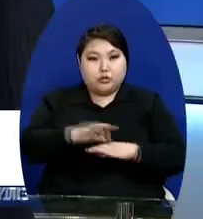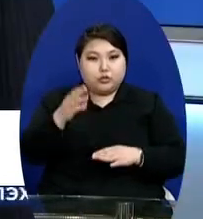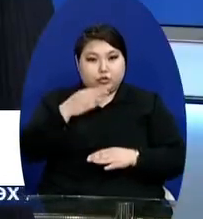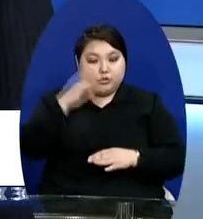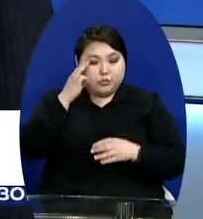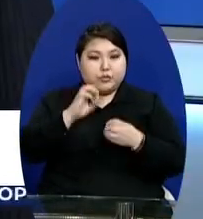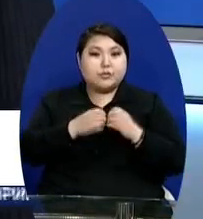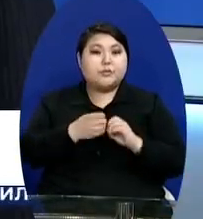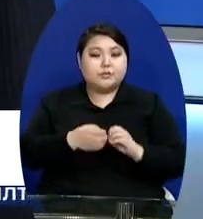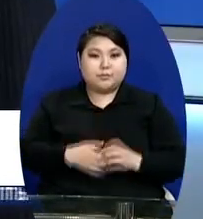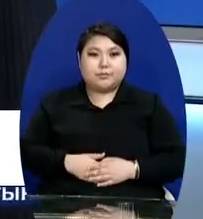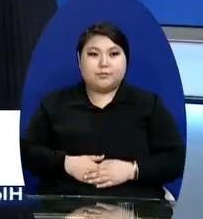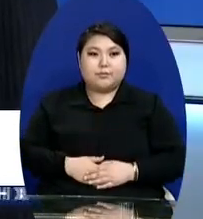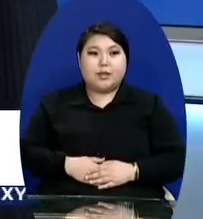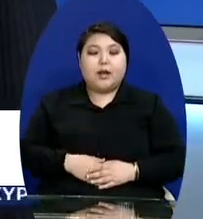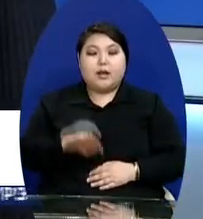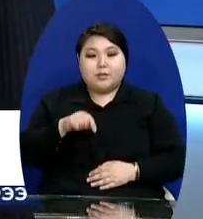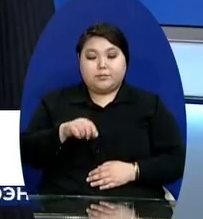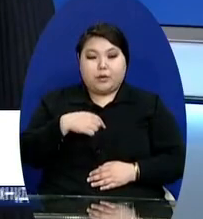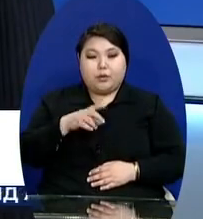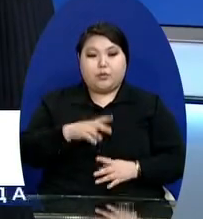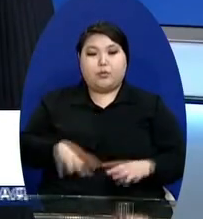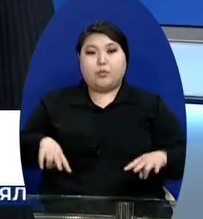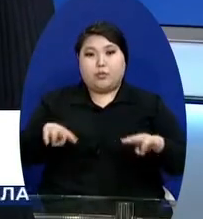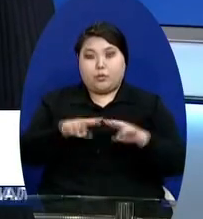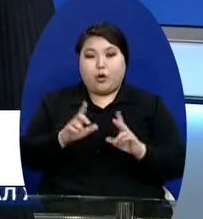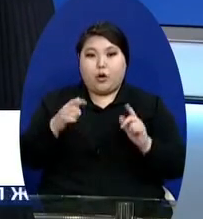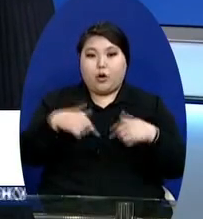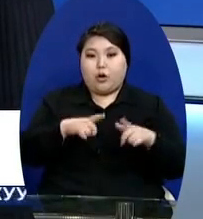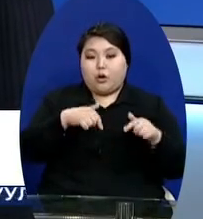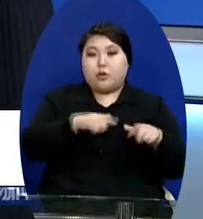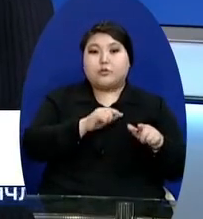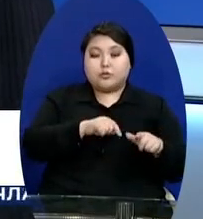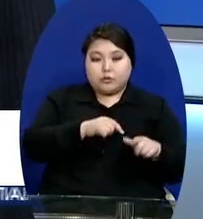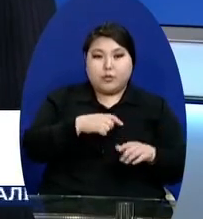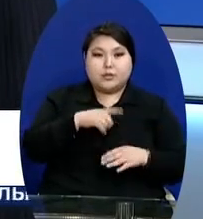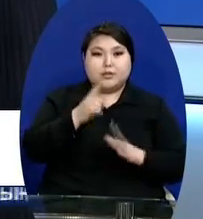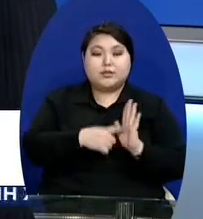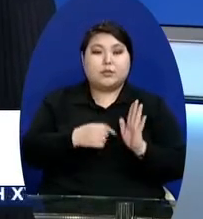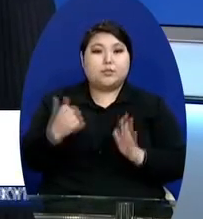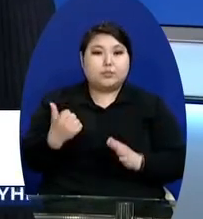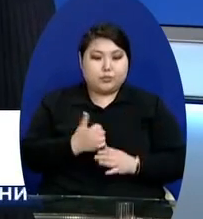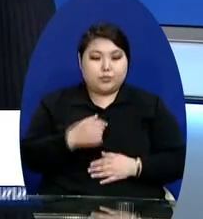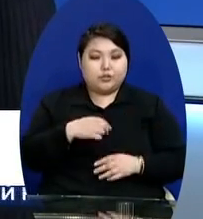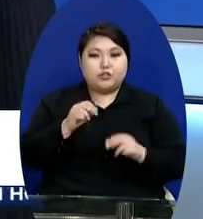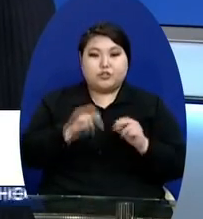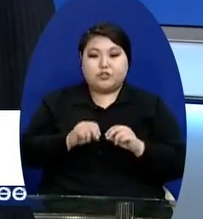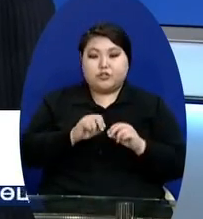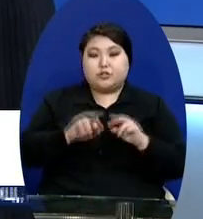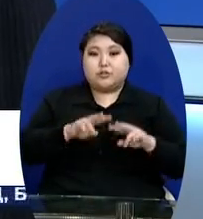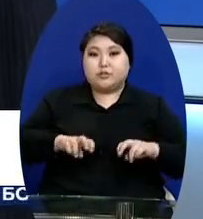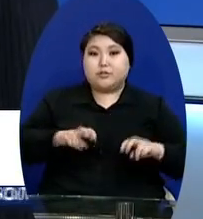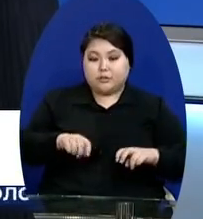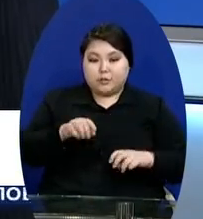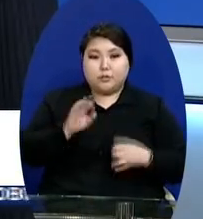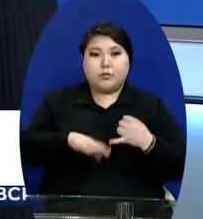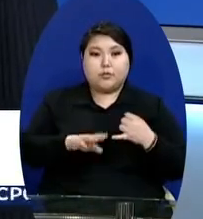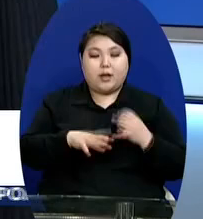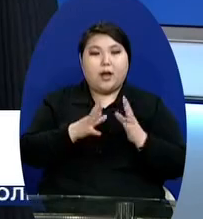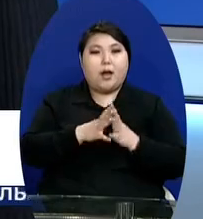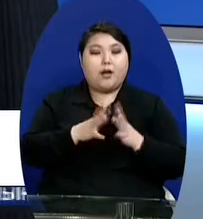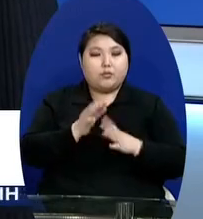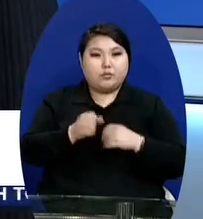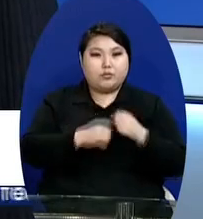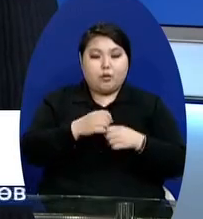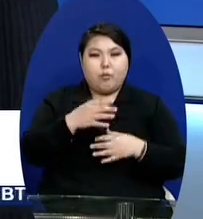байгаа. За энгийн мэтлэн нуур тойрон гол хорх болгон дээр за сар болгон одоо шинжилгээ хийдэг. За мөн сүүлийн 10 гаруй жилд